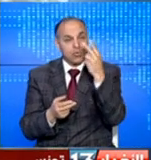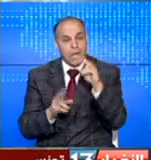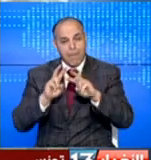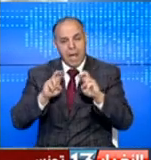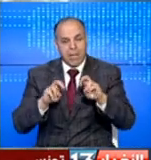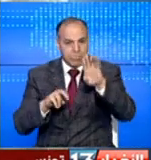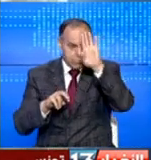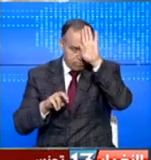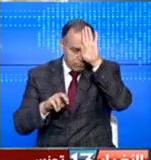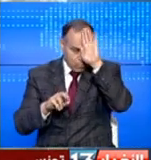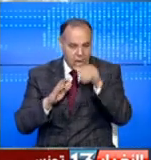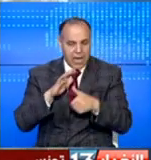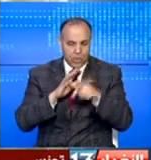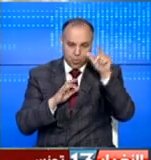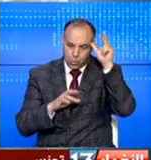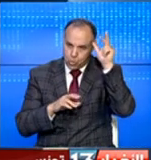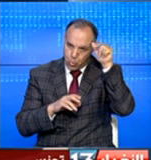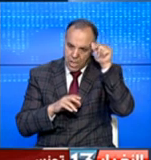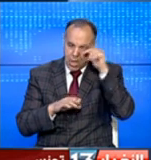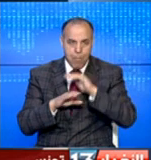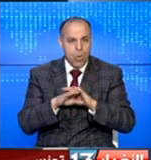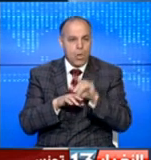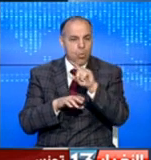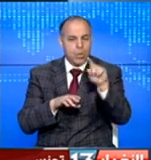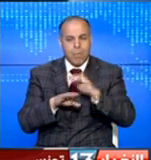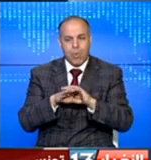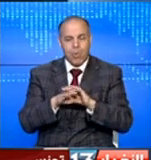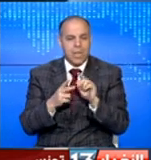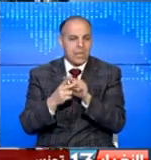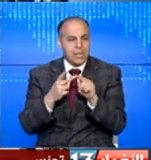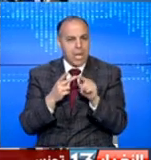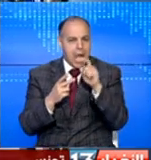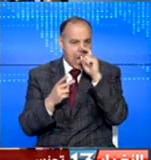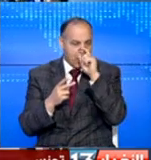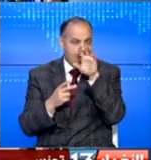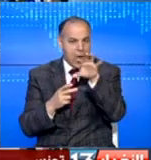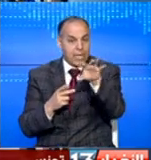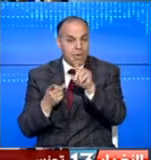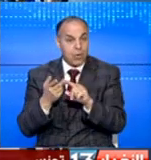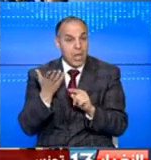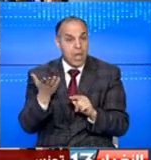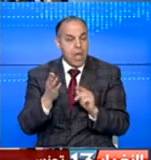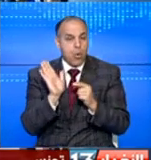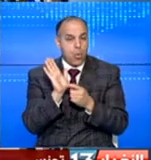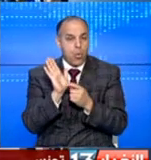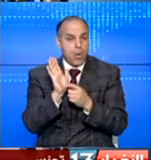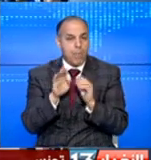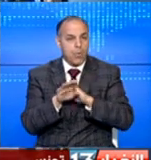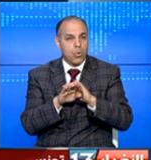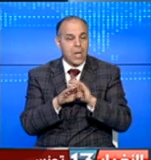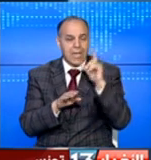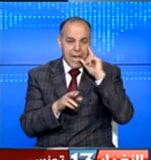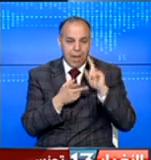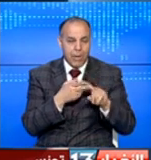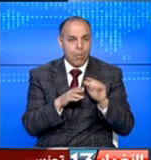تباحث الأمير الضيف ورئيس الجمهورية حول جملة قضايا ثنائية عربية وإقليمية، في مقدمتها المسألة